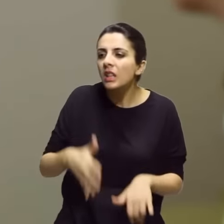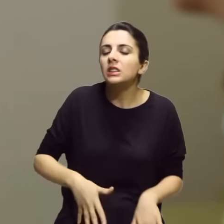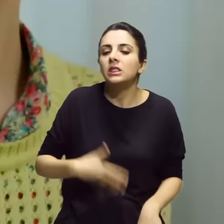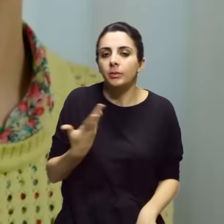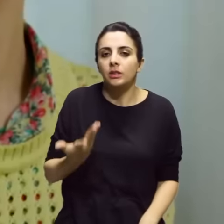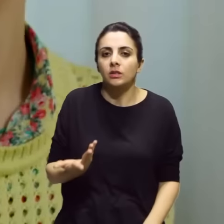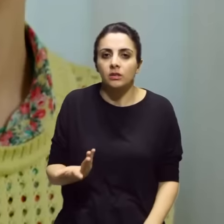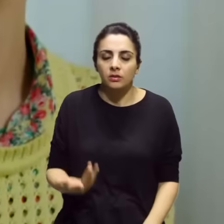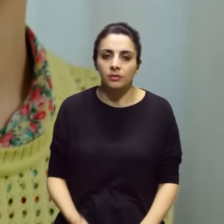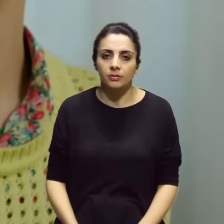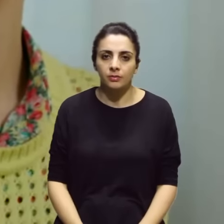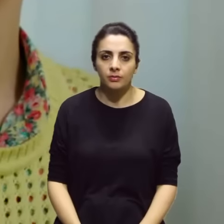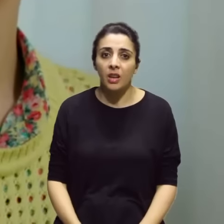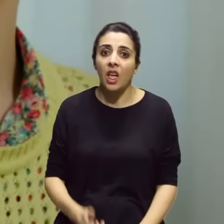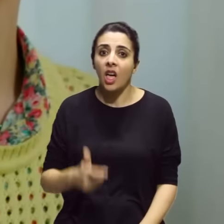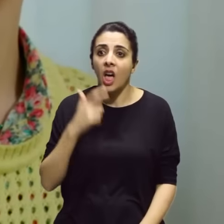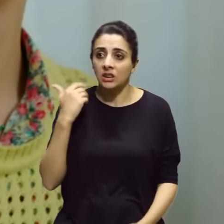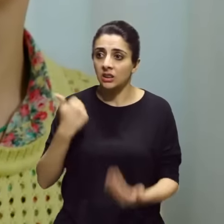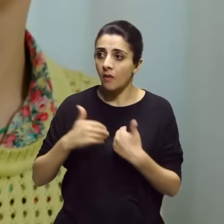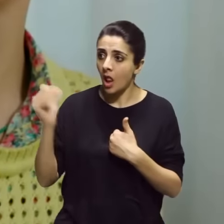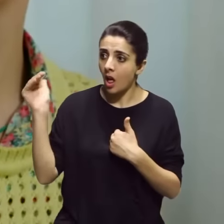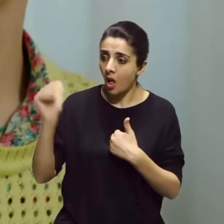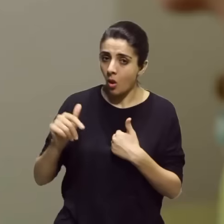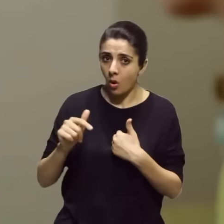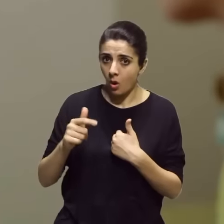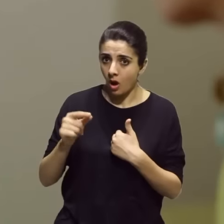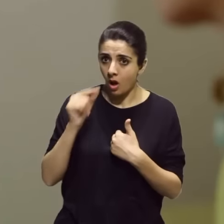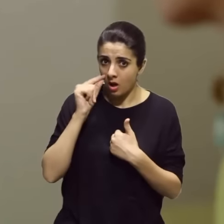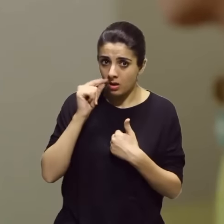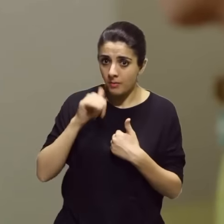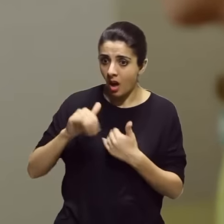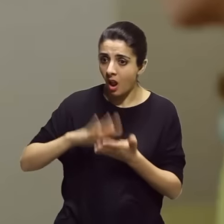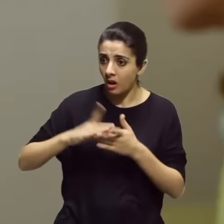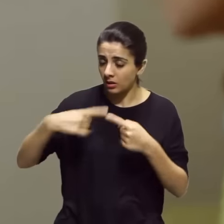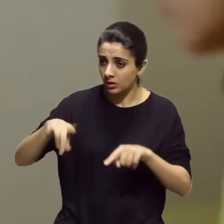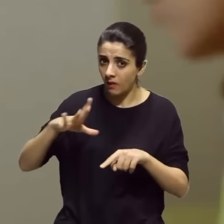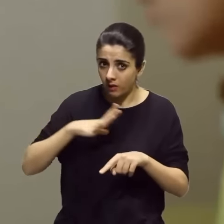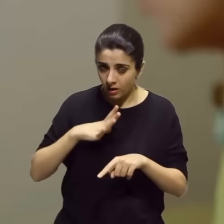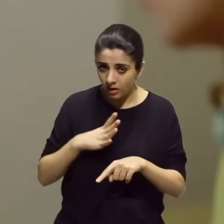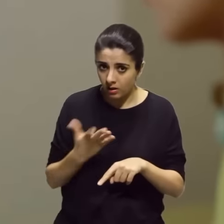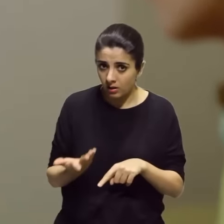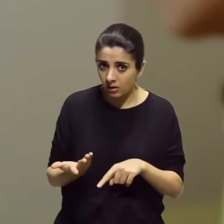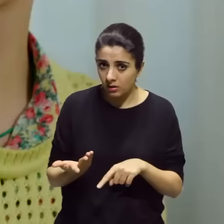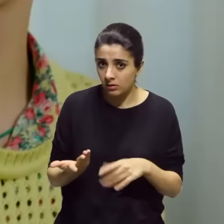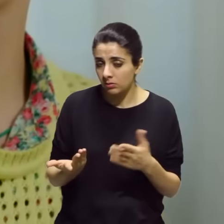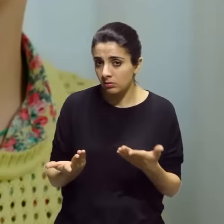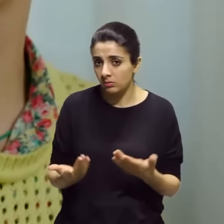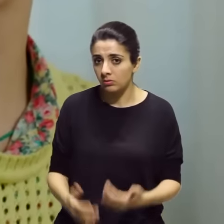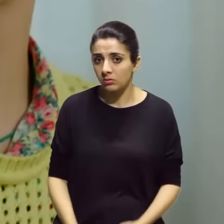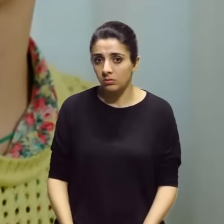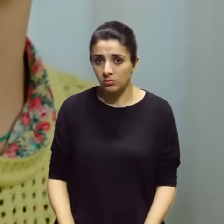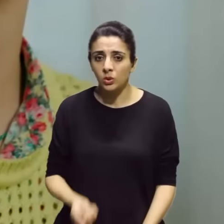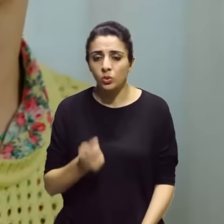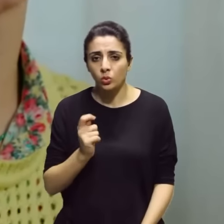Yani eski sevgilisi gelmiş evleneceği adamın, yakın arkadaşları falan var. Başsallaştılar.